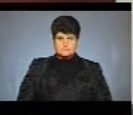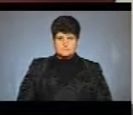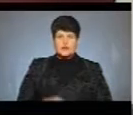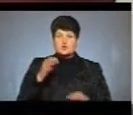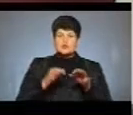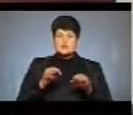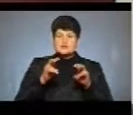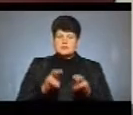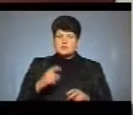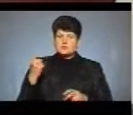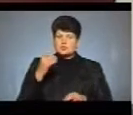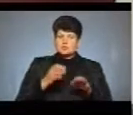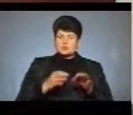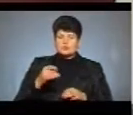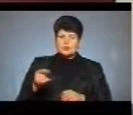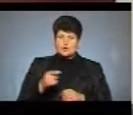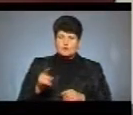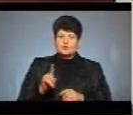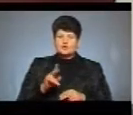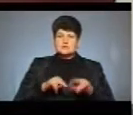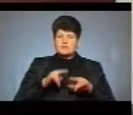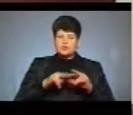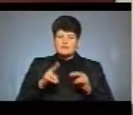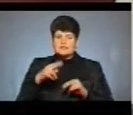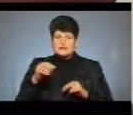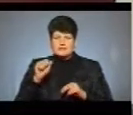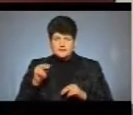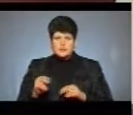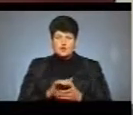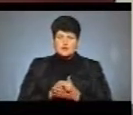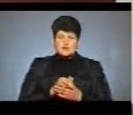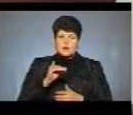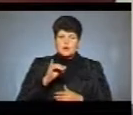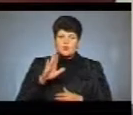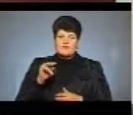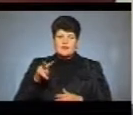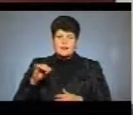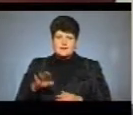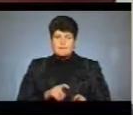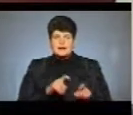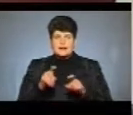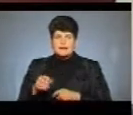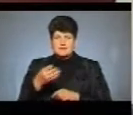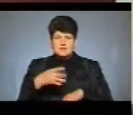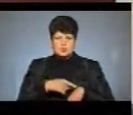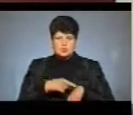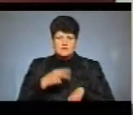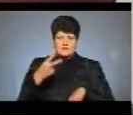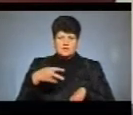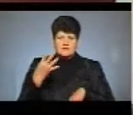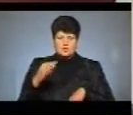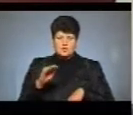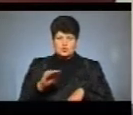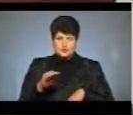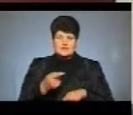Судове засідання у господарському суді Тернополя щодо забудови дачних ділянок товариства «Ювілейний» перенесли на 15 годину 24